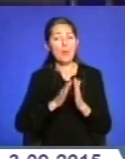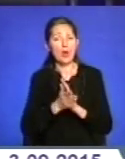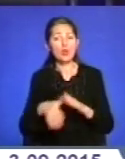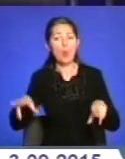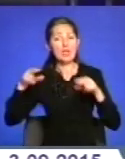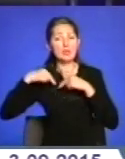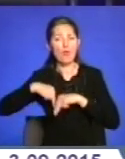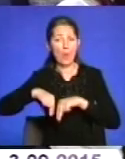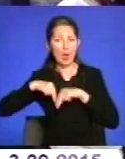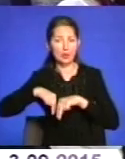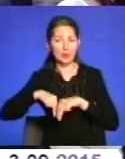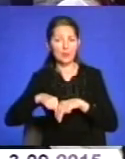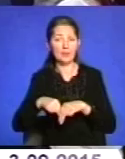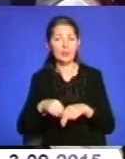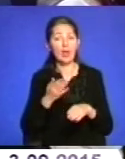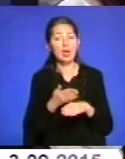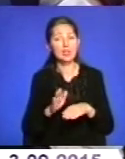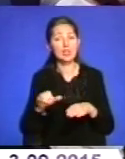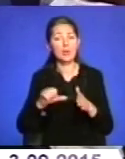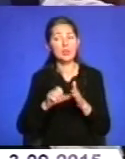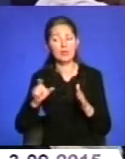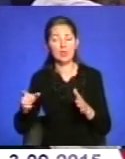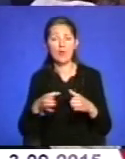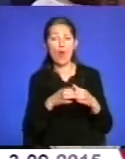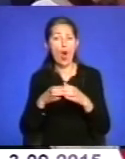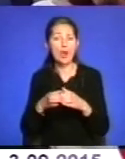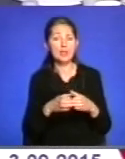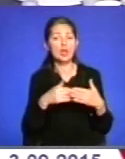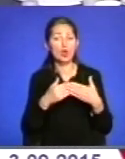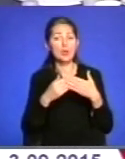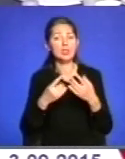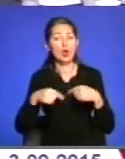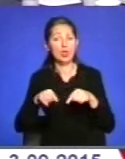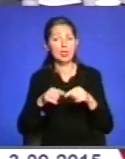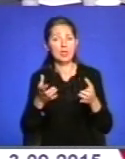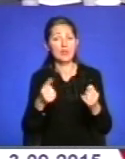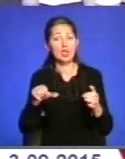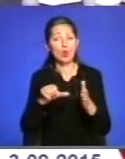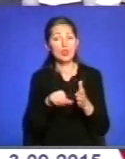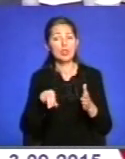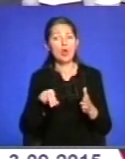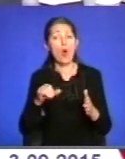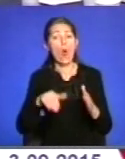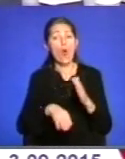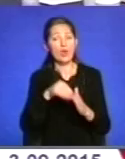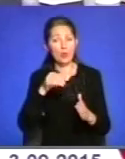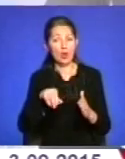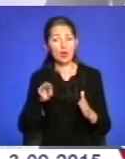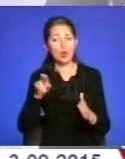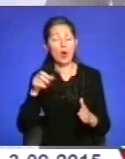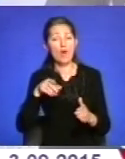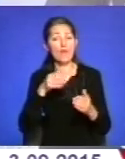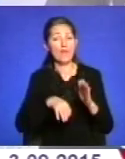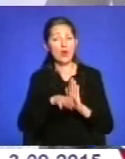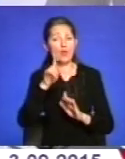співпрацю. Частина представників коаліції громадських організацій взяли участь в довиборах до Верховної Ради в Чернігові, як